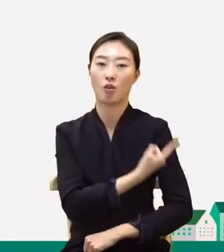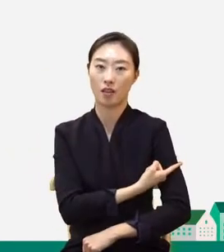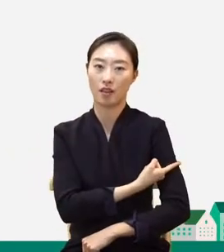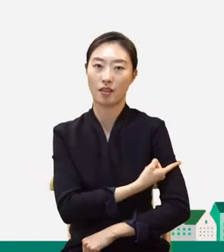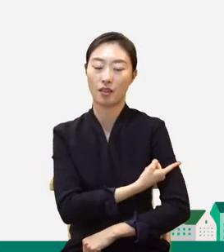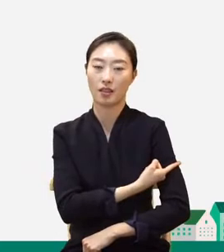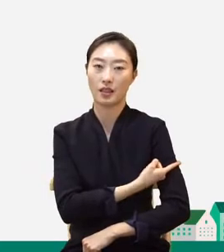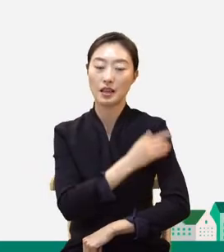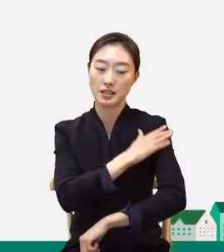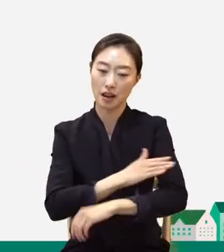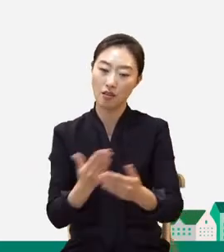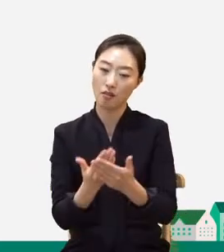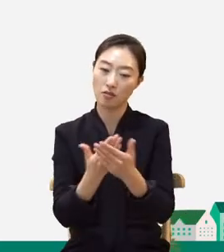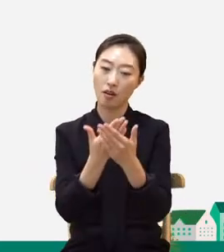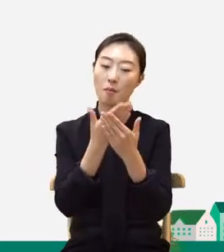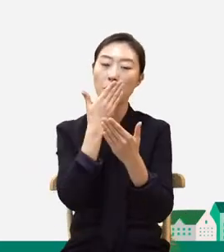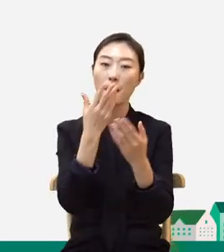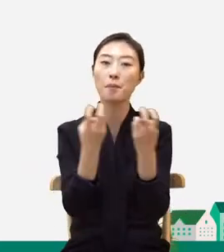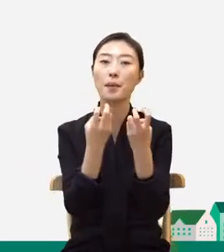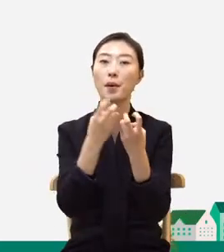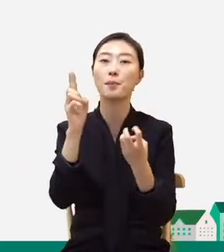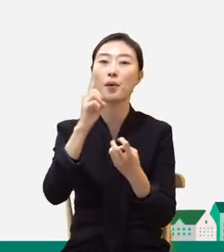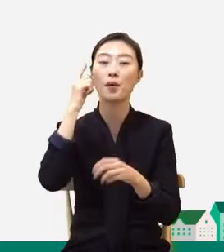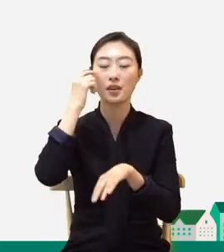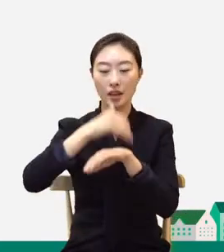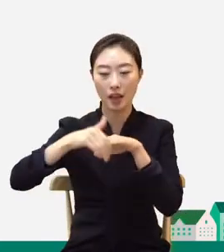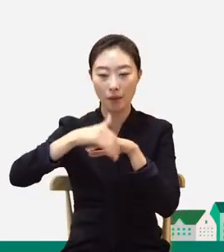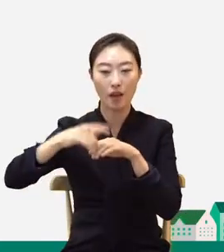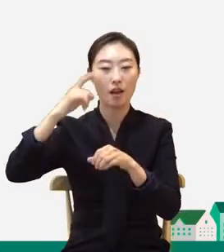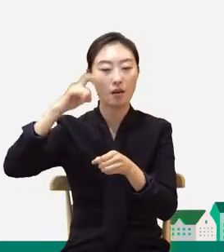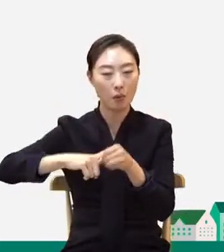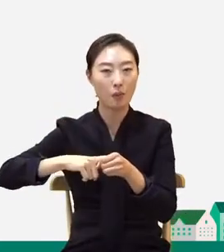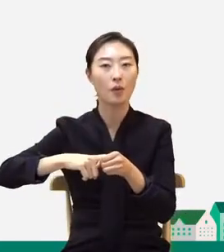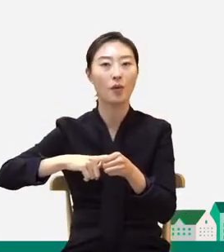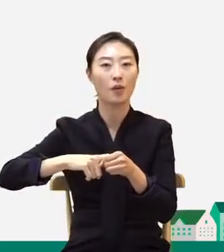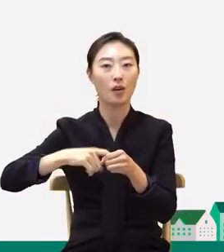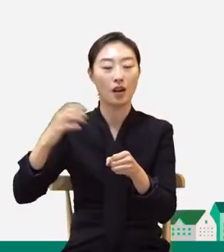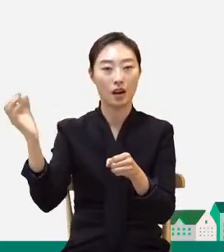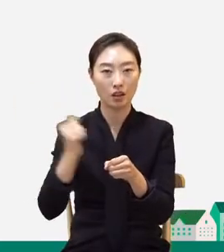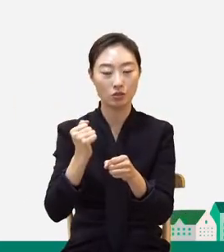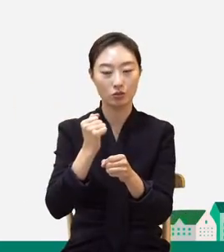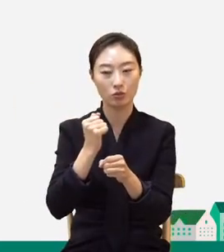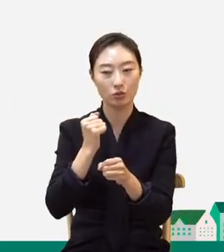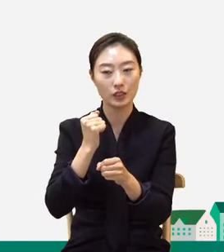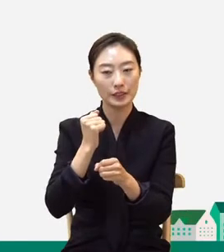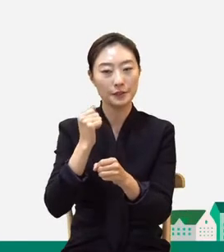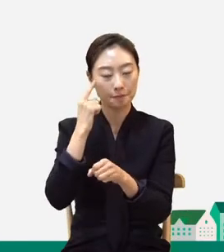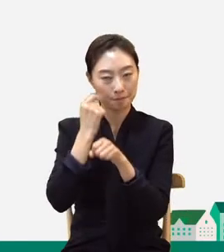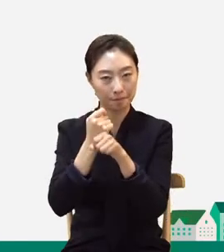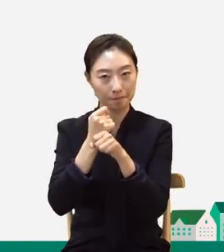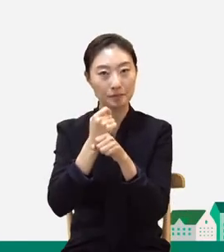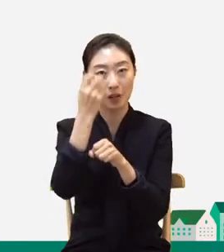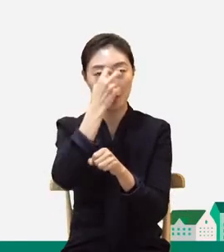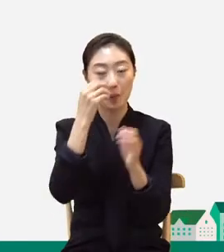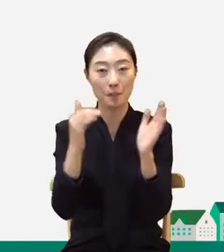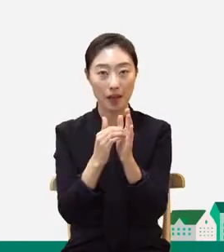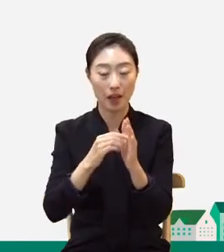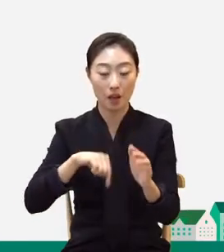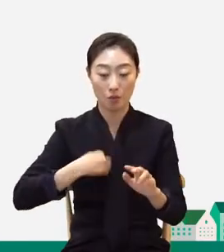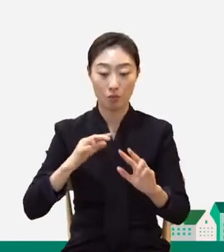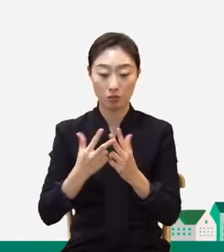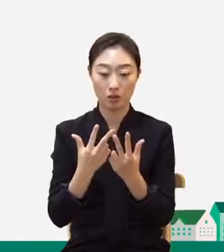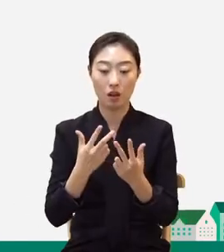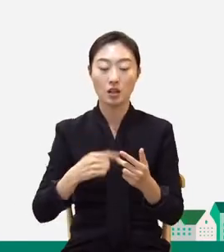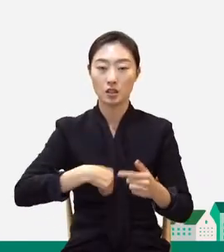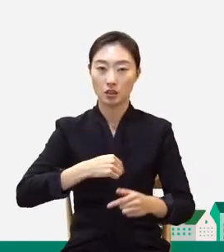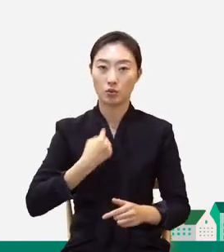늘 더 향상시킬 것인가에 대한 고민으로 중심적으로 진행이 되었었고요. 당사자가 스스로 통제할 수